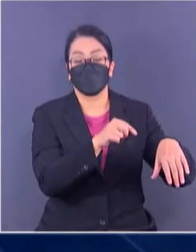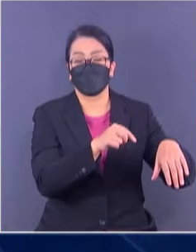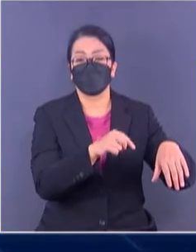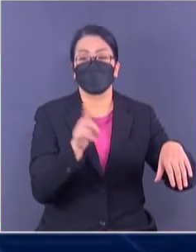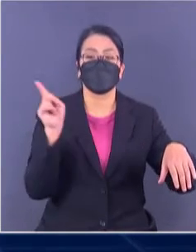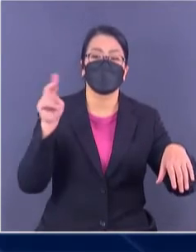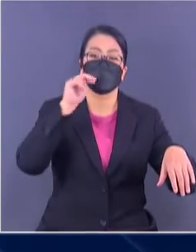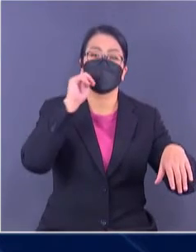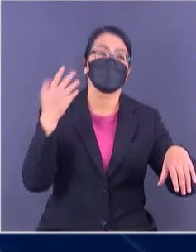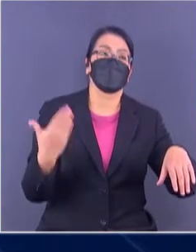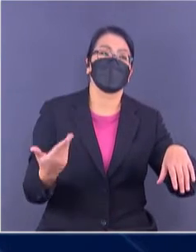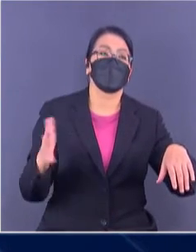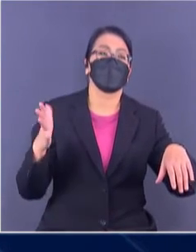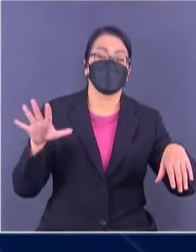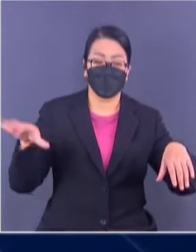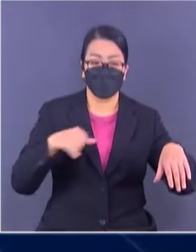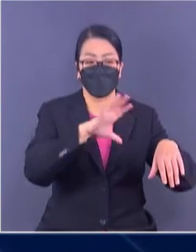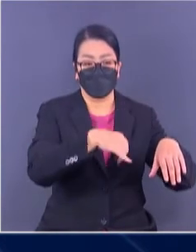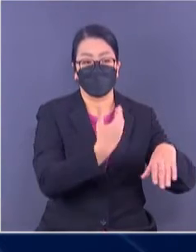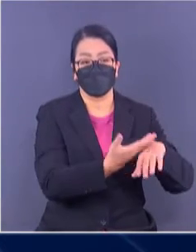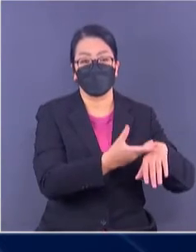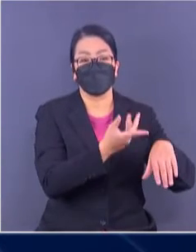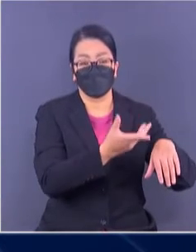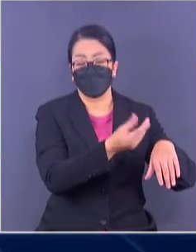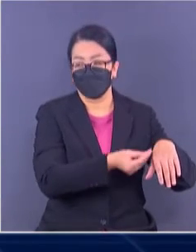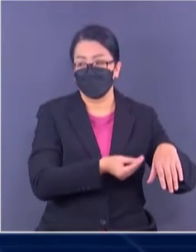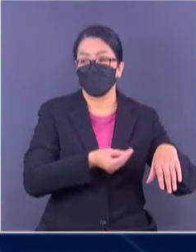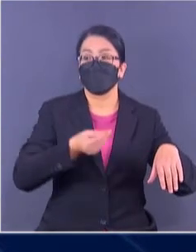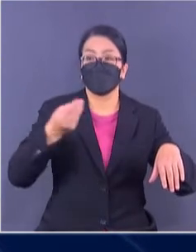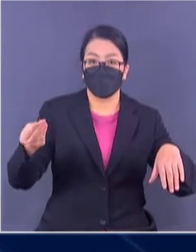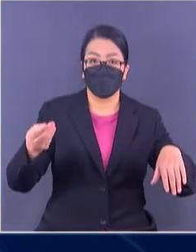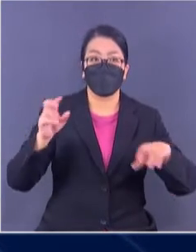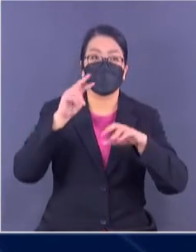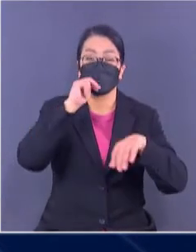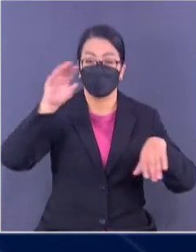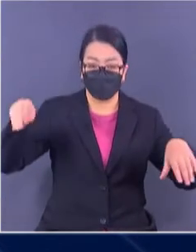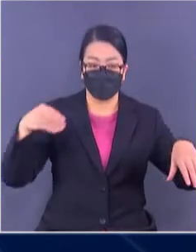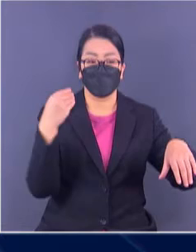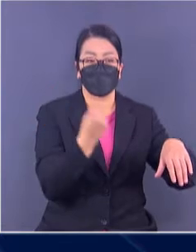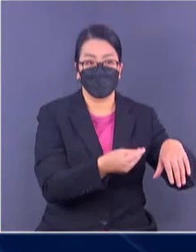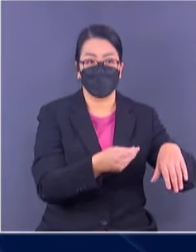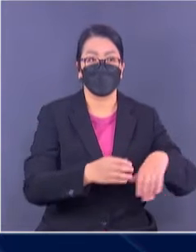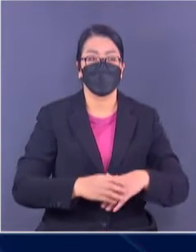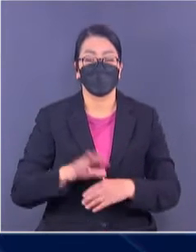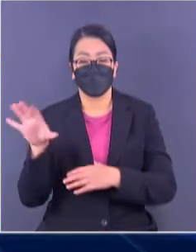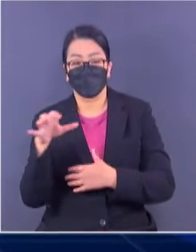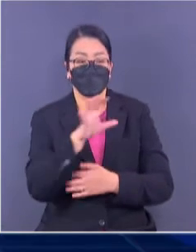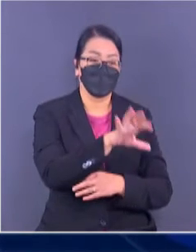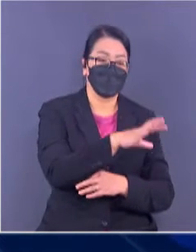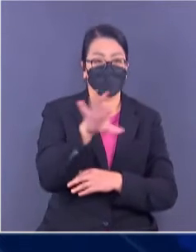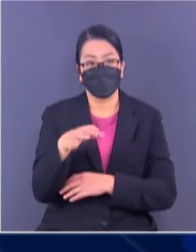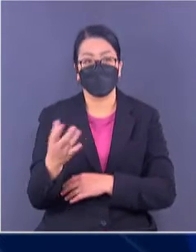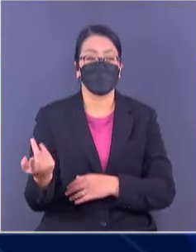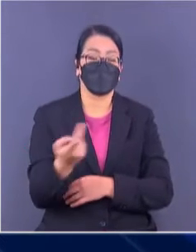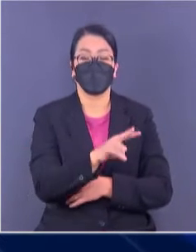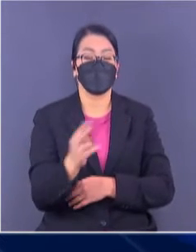แต่ร้านน้ำไม่มีทอนก็เลยมาเอาเงินทอนร้านนี้แล้วบอกว่าเดี๋ยวแบงค์พันนั่นน่ะเดี๋ยวร้านน้ำจะเอามาให ้ โอ้โหนั่นแหละครับ นี่แหละหลอกเอา